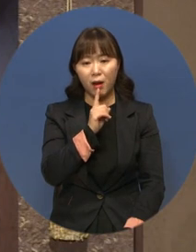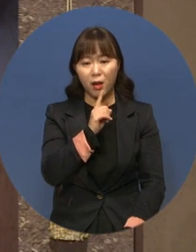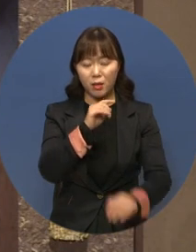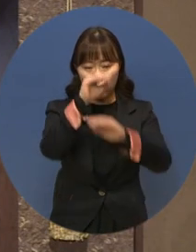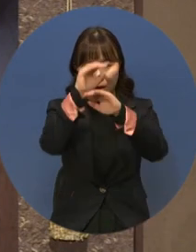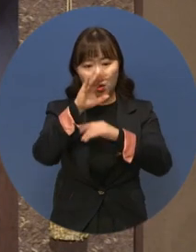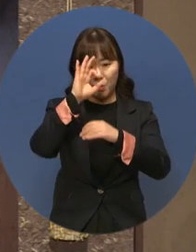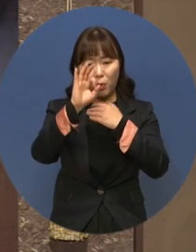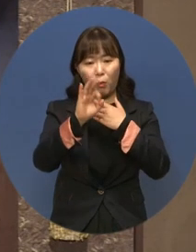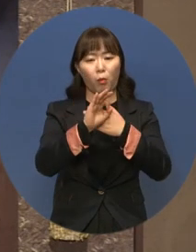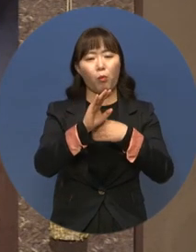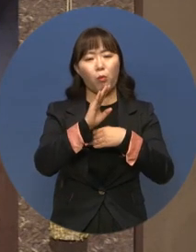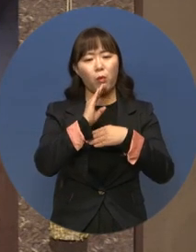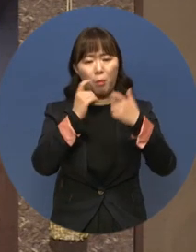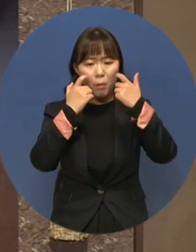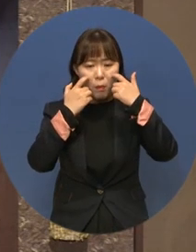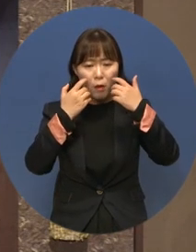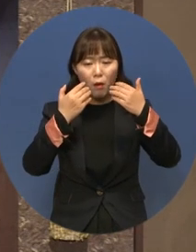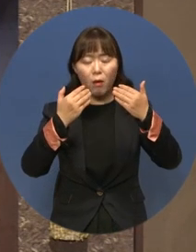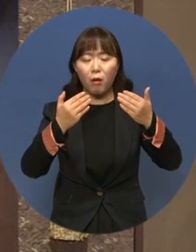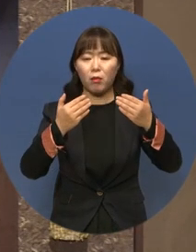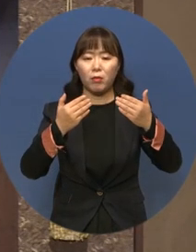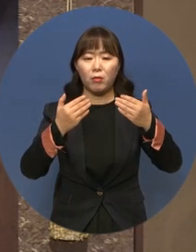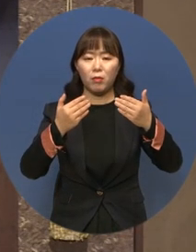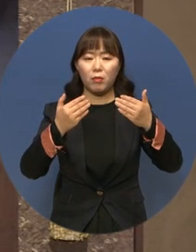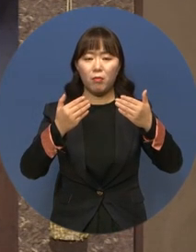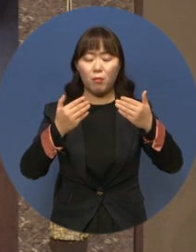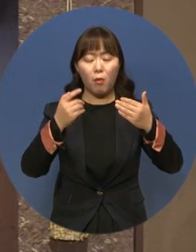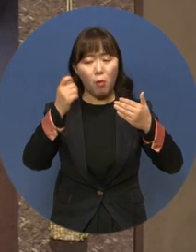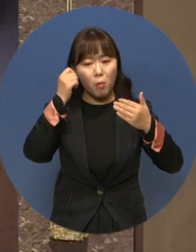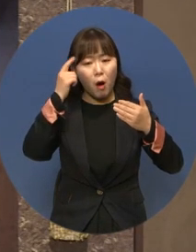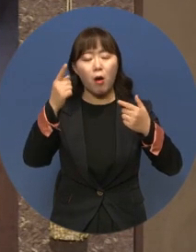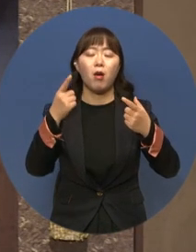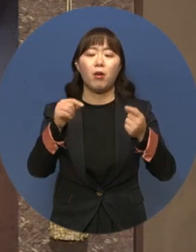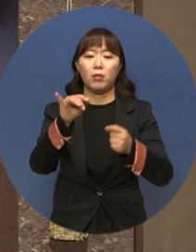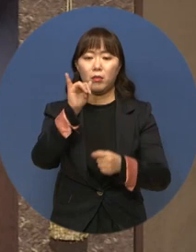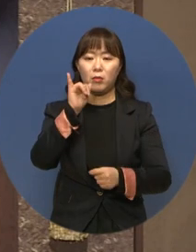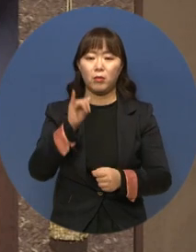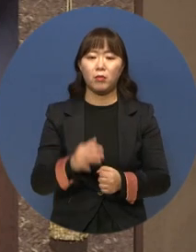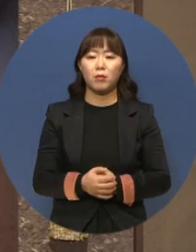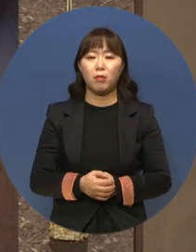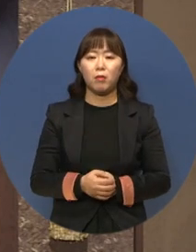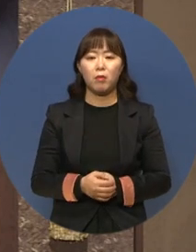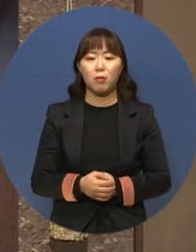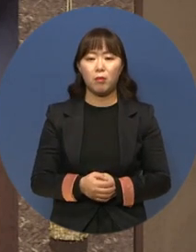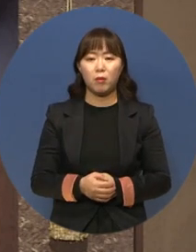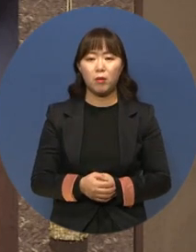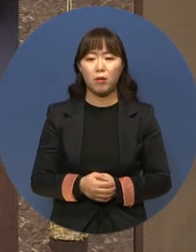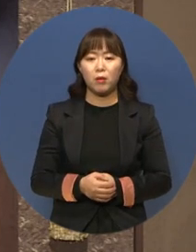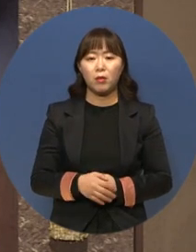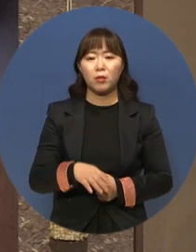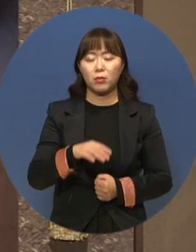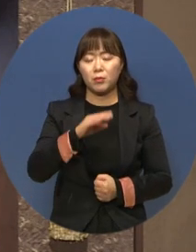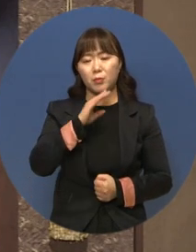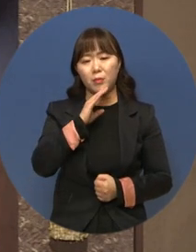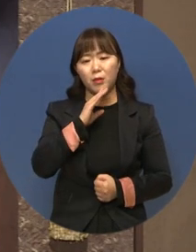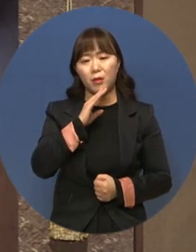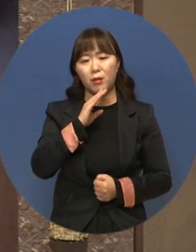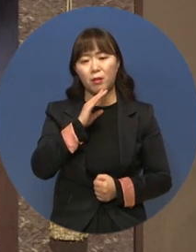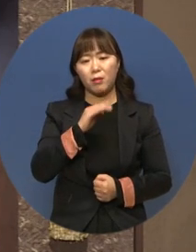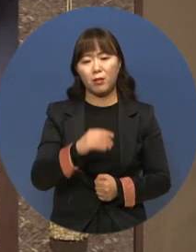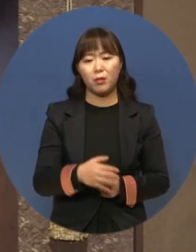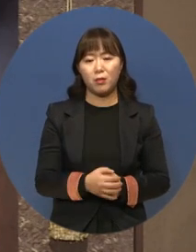것들 명석하고 뚜렷하고 그런 측면이 보면서, 그런 것을 네. 보면서